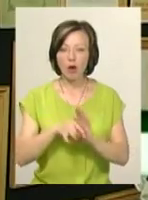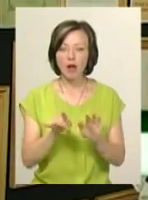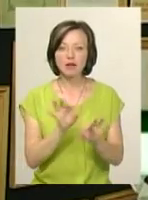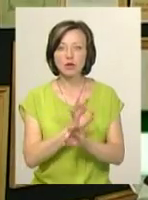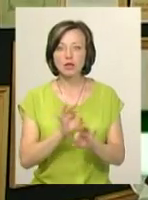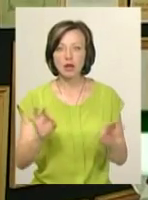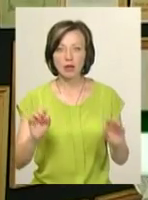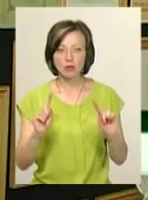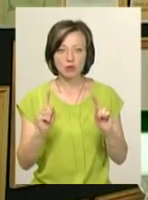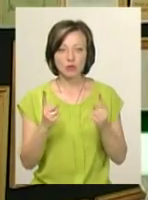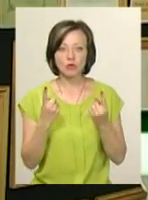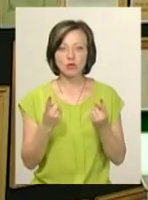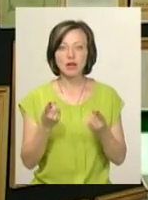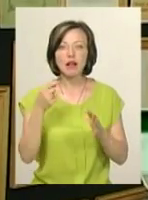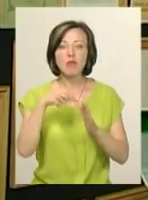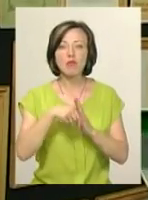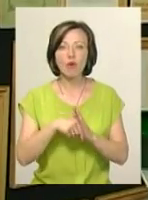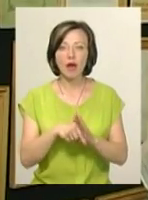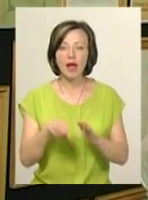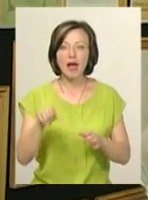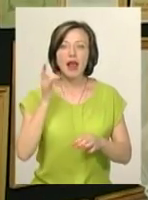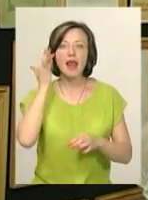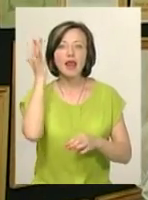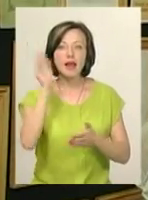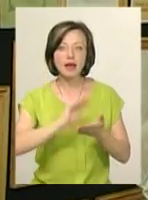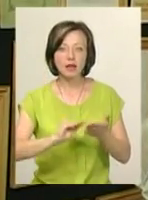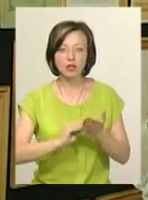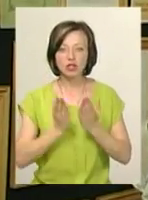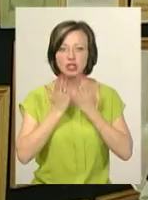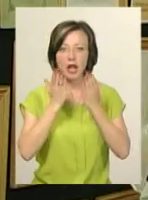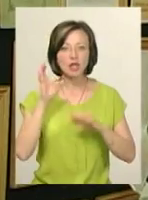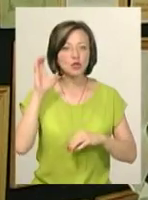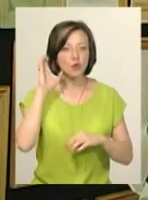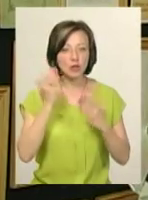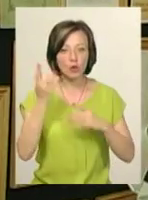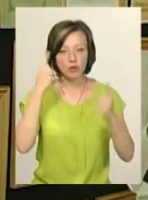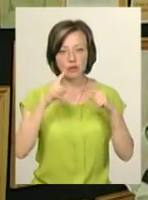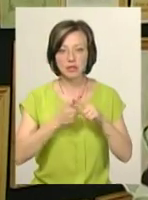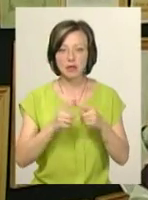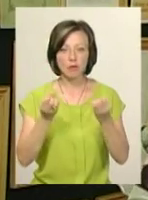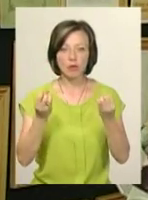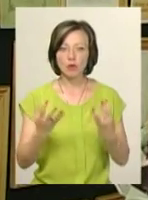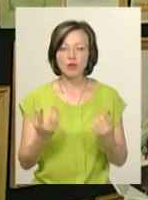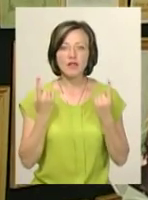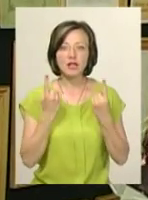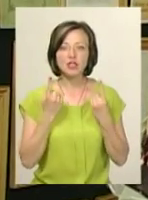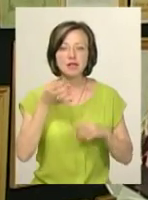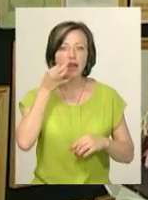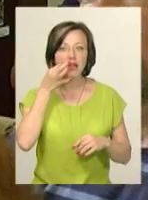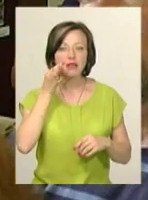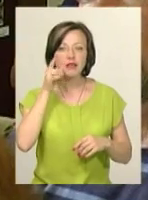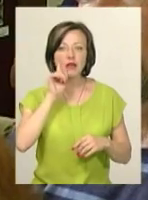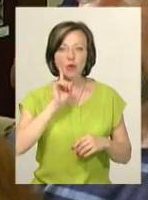тонка. Він надзвичайно тонкий і глибокий лірик. Читати і слухати його твори – це просто величезна